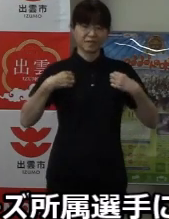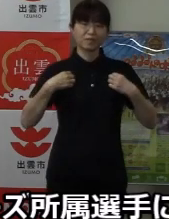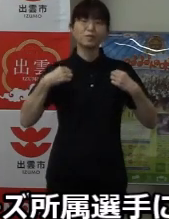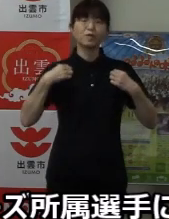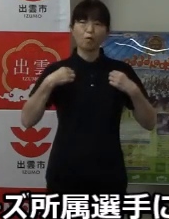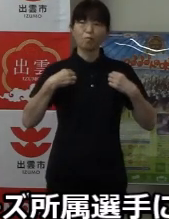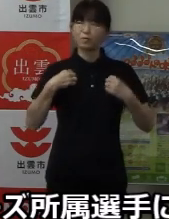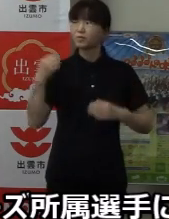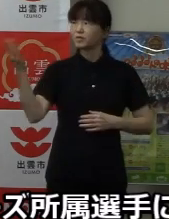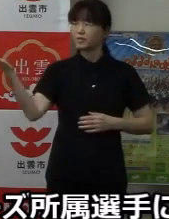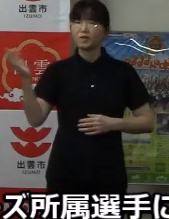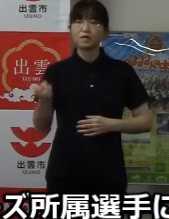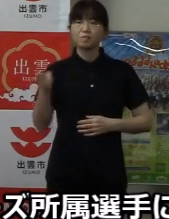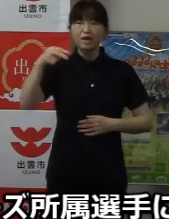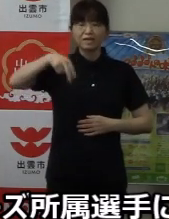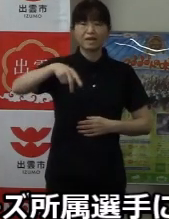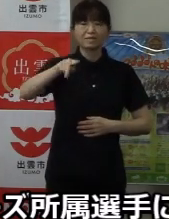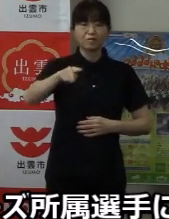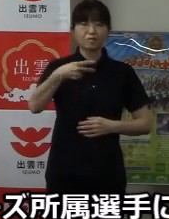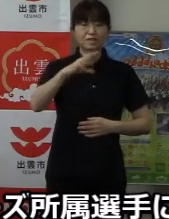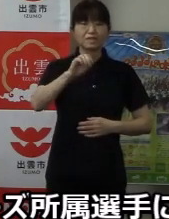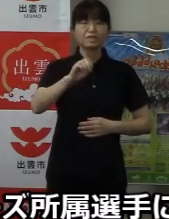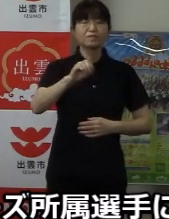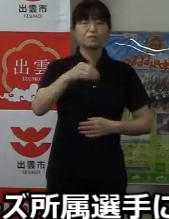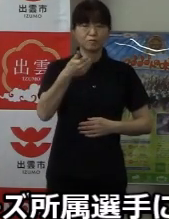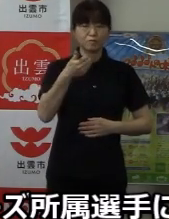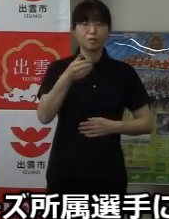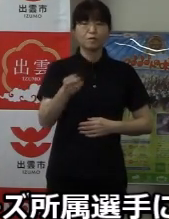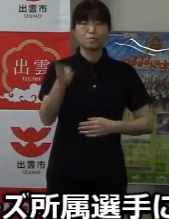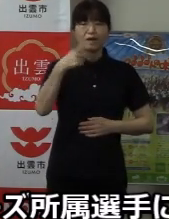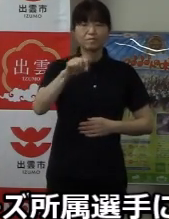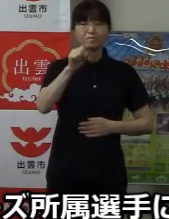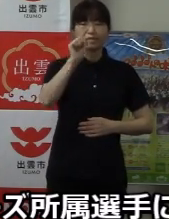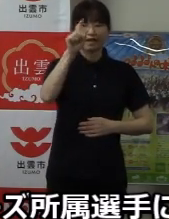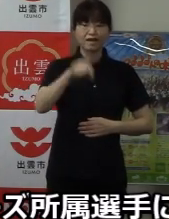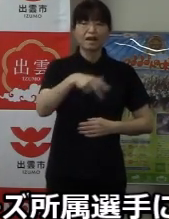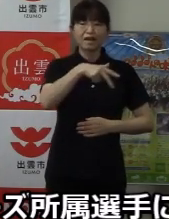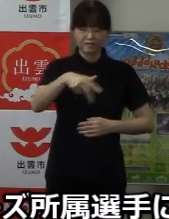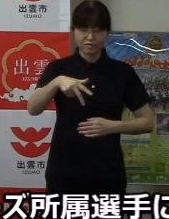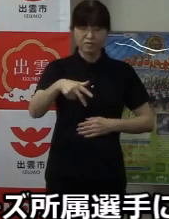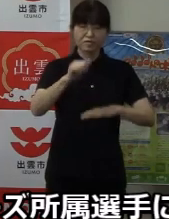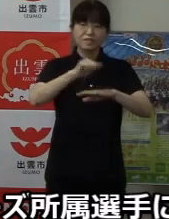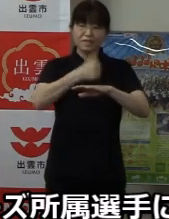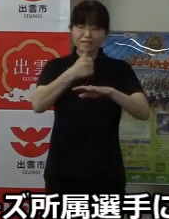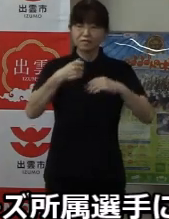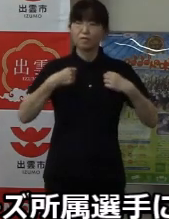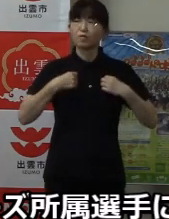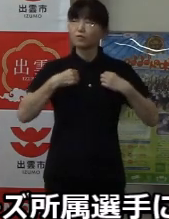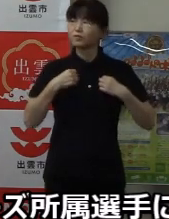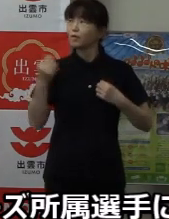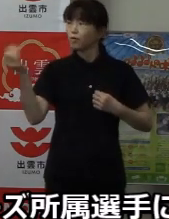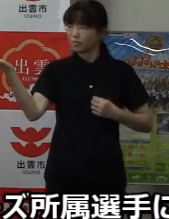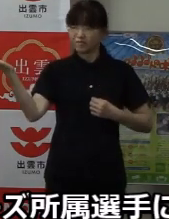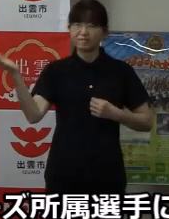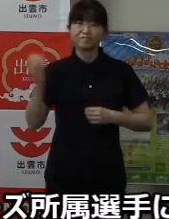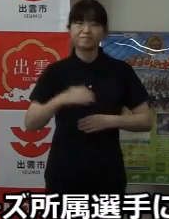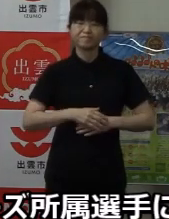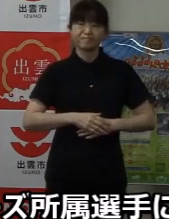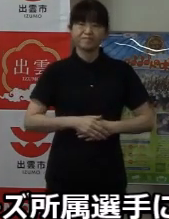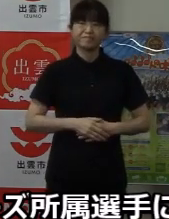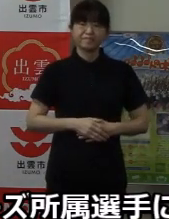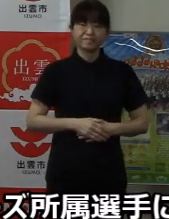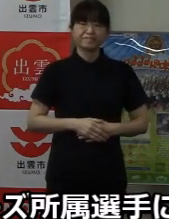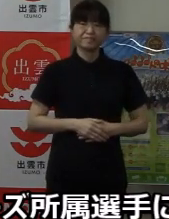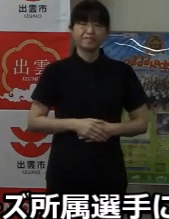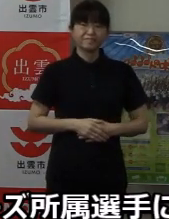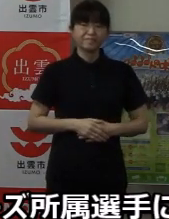がパナソニックのパンサーズさんのユニフォームでありますので、このようなのを着てですね、さっきありました